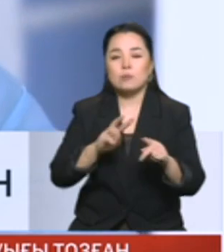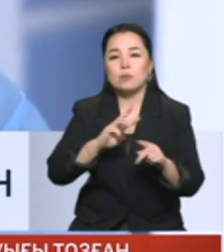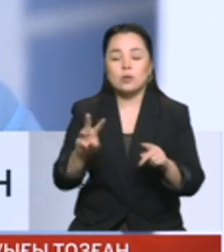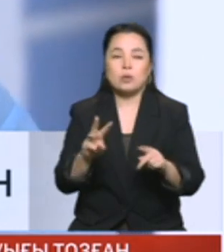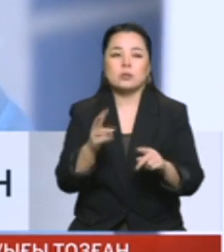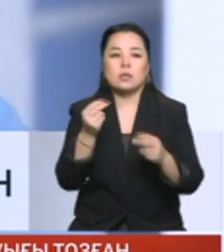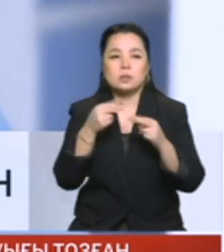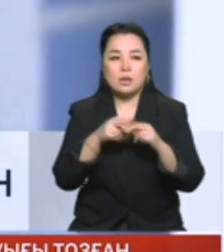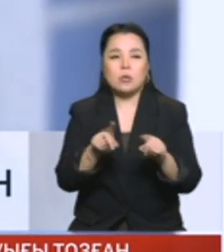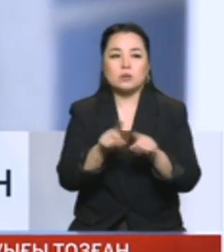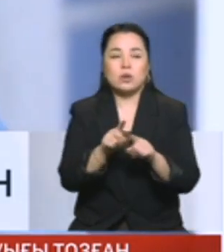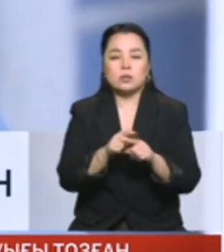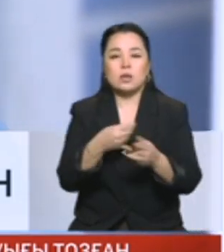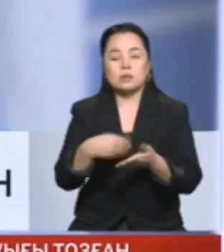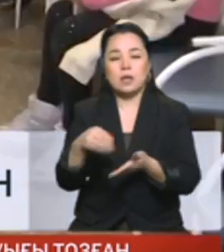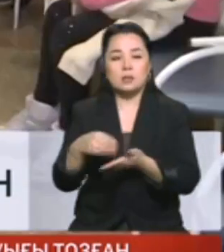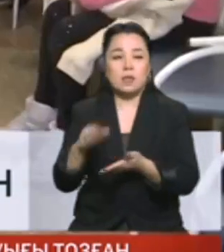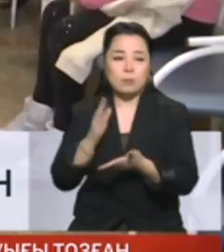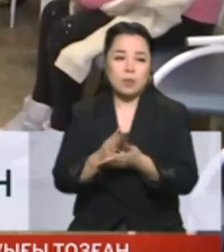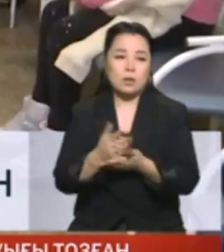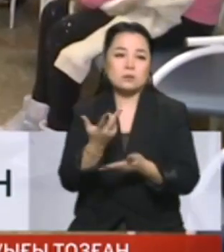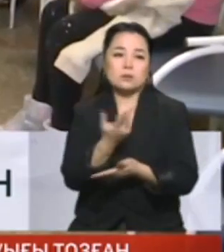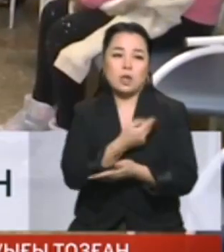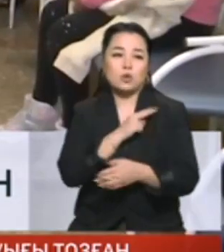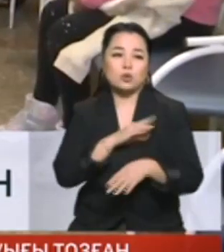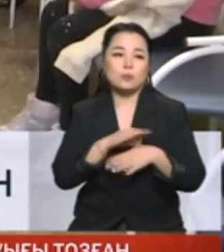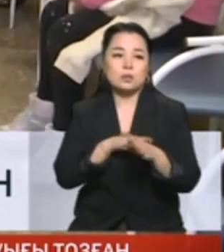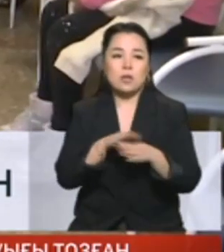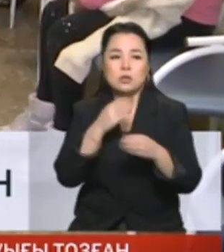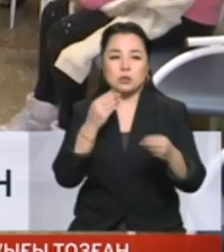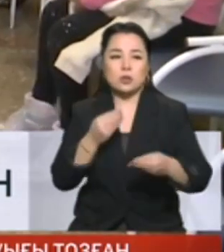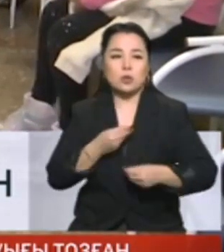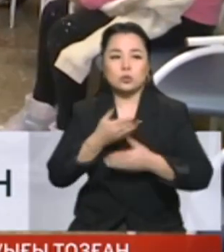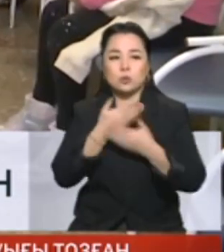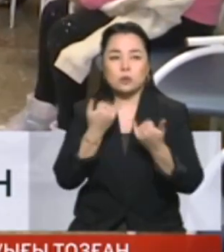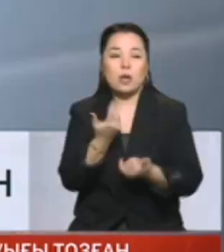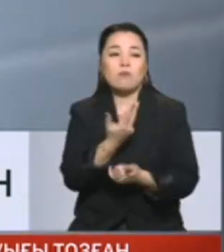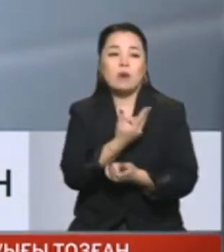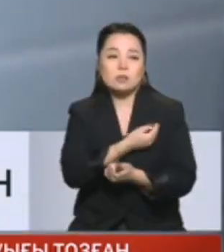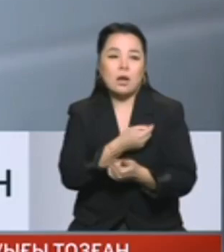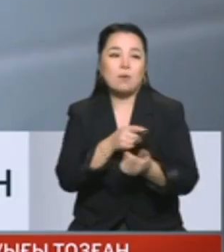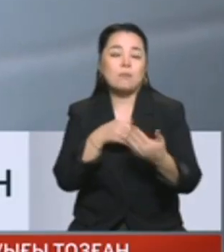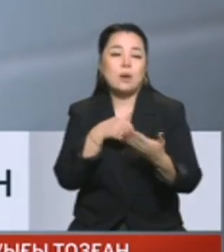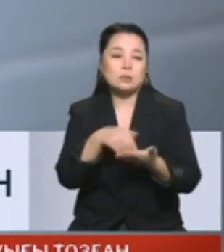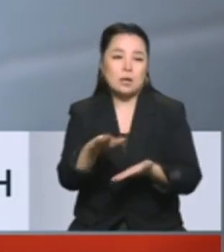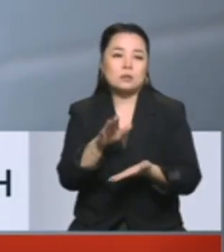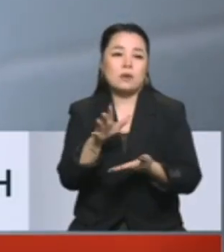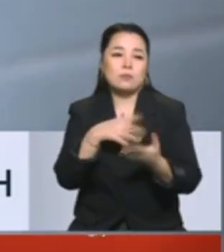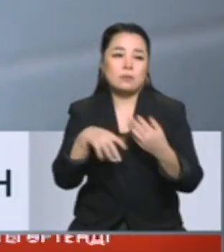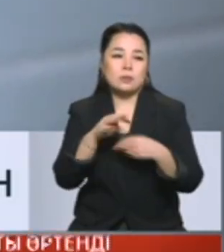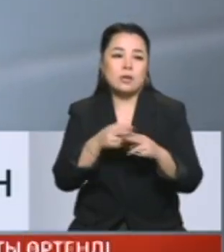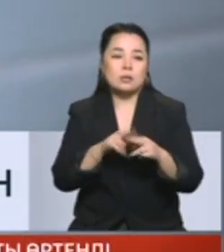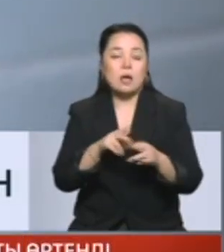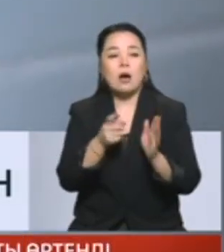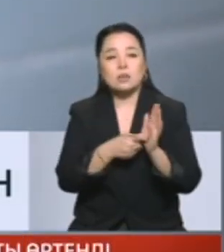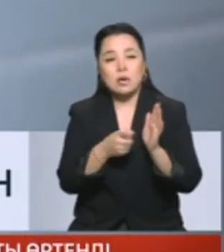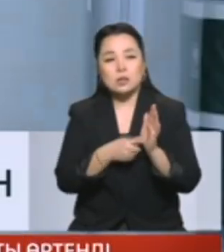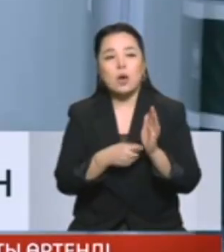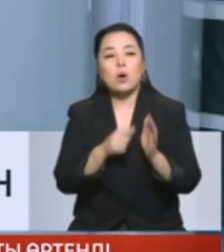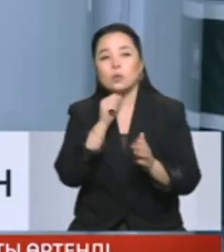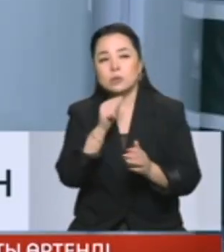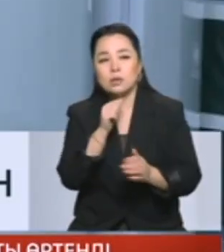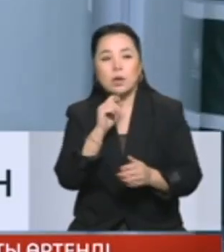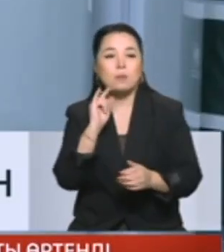доза вакцина сатып алынған еді. Алайда екпе егу жұмыстары көңіл көншітпейді. Вакцинадан бас тартатындар әсіресе Қарағанды,